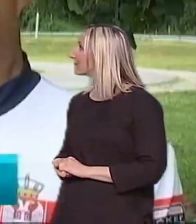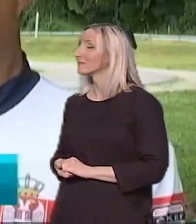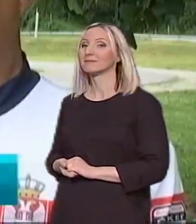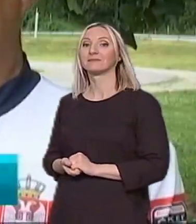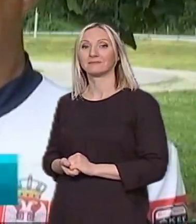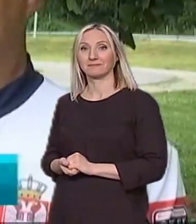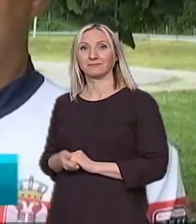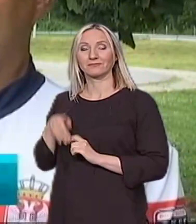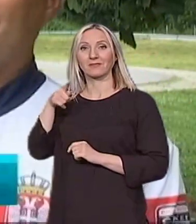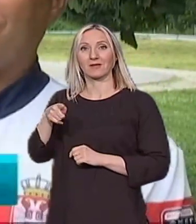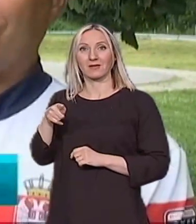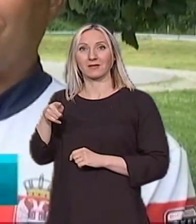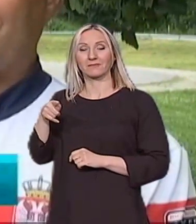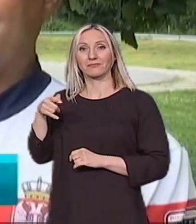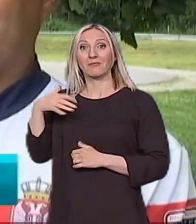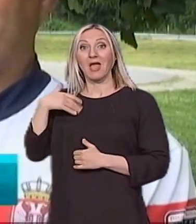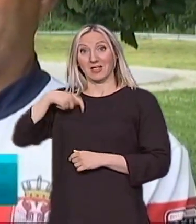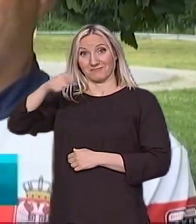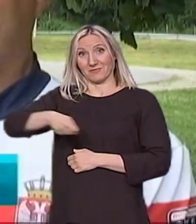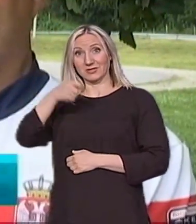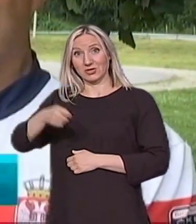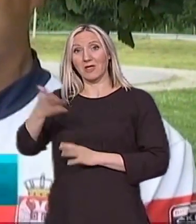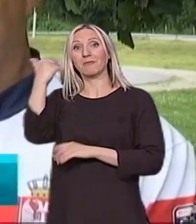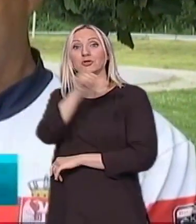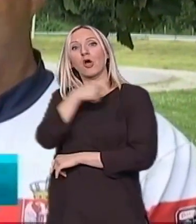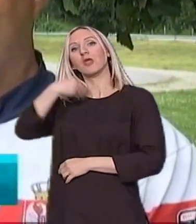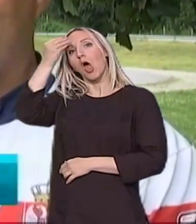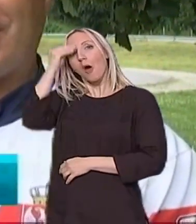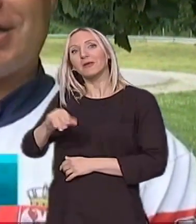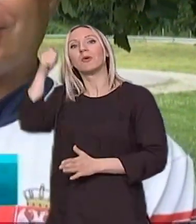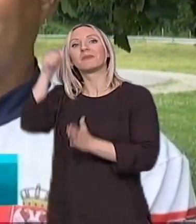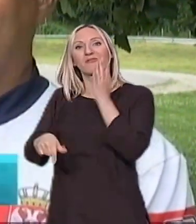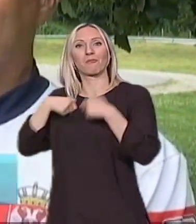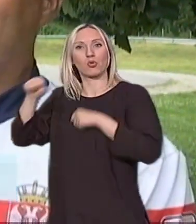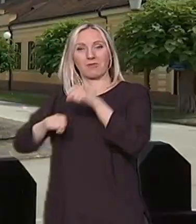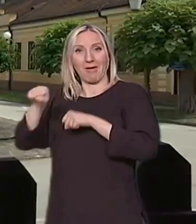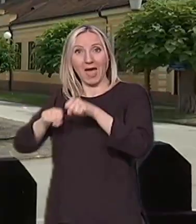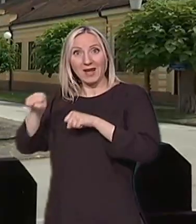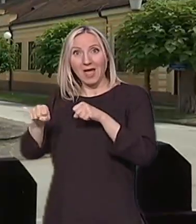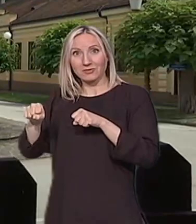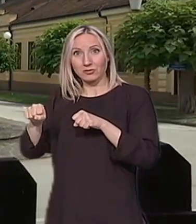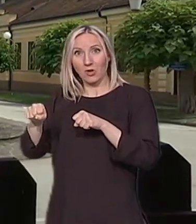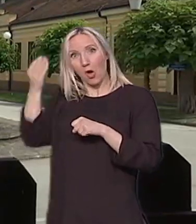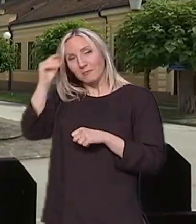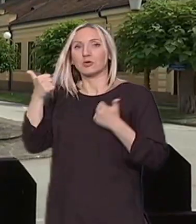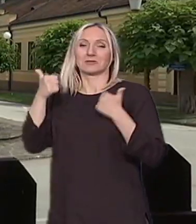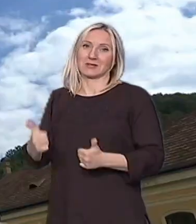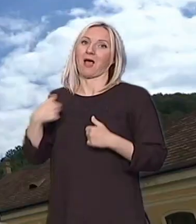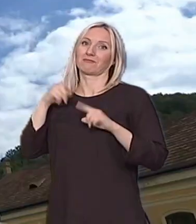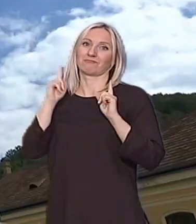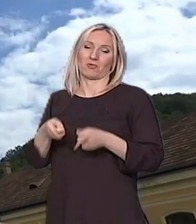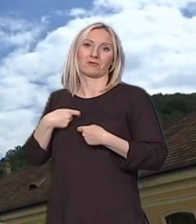A ovo je pečenje, obećao sam prošle godine za prvi put kad sam išao na maraton, ja sam to ispoštovao.